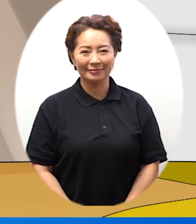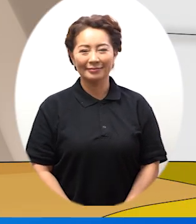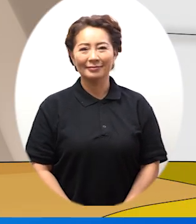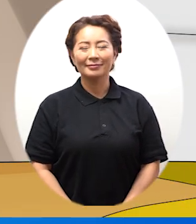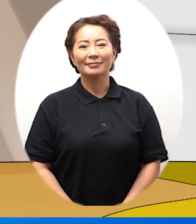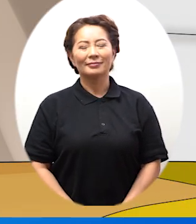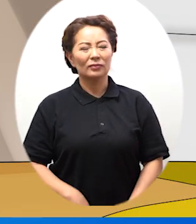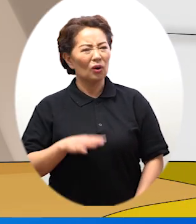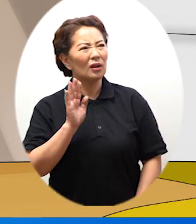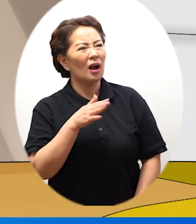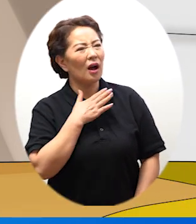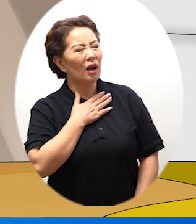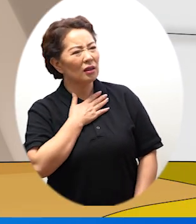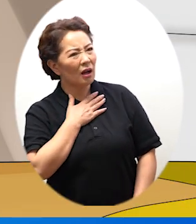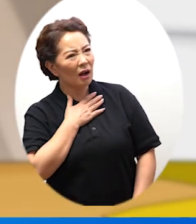Яна.